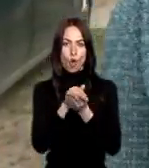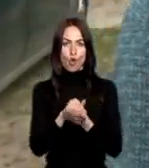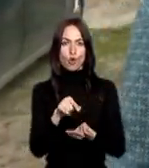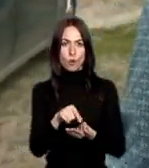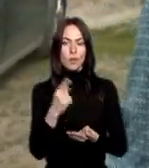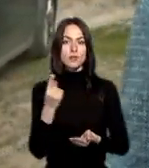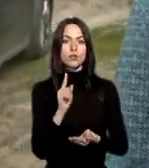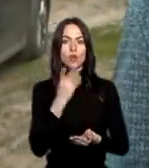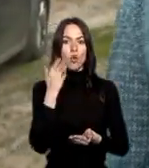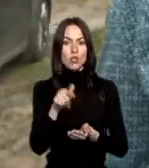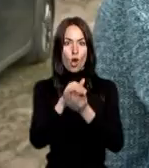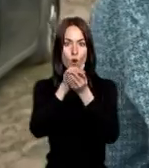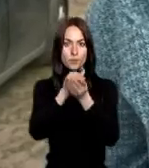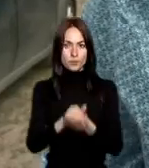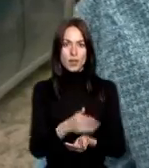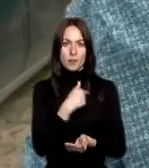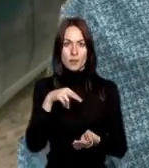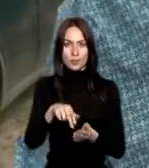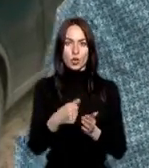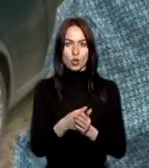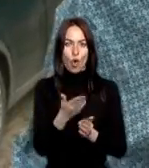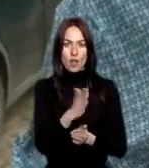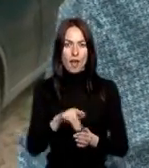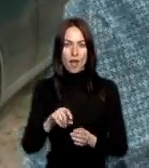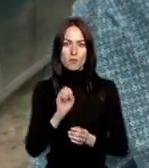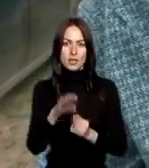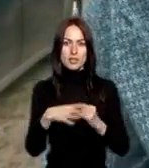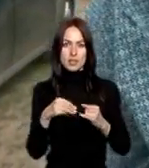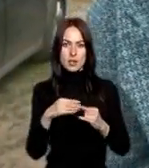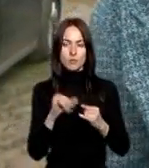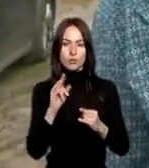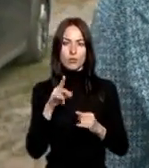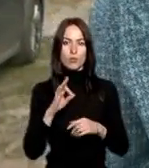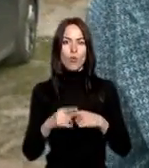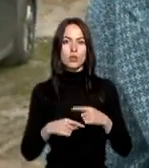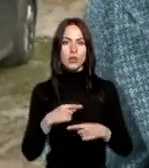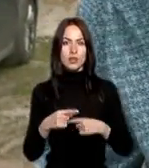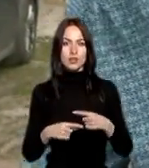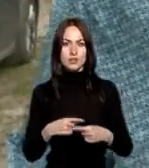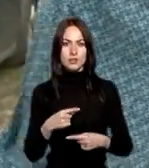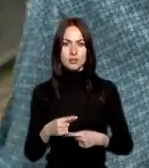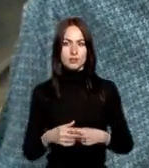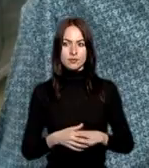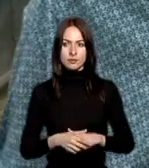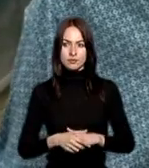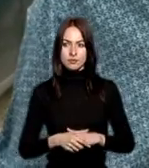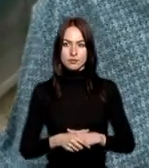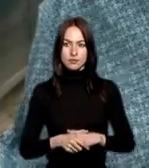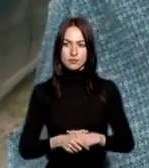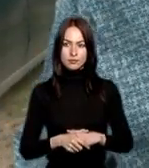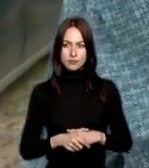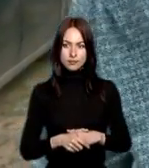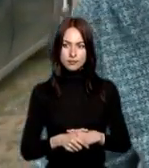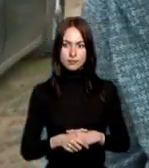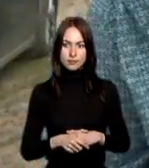його опустила, ми підійшли до ями кинути землю, як зазвичай, по традиції. Його опустили, і ми